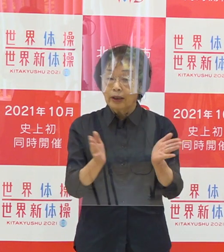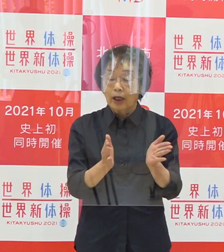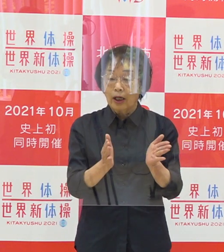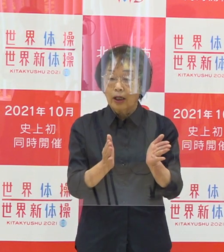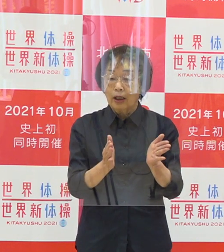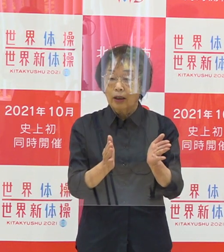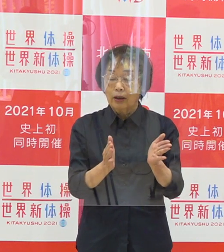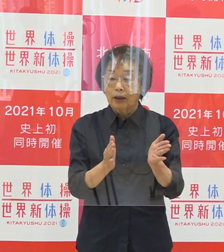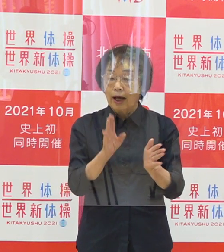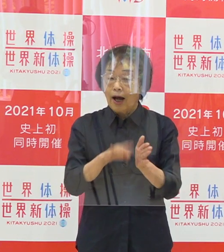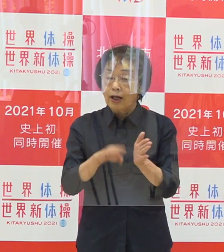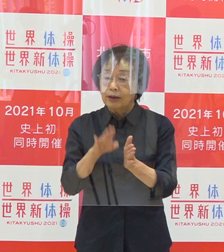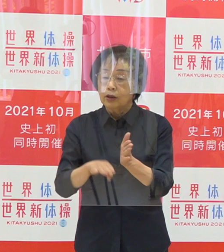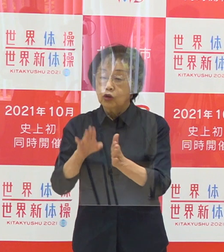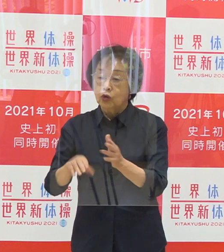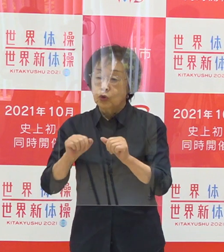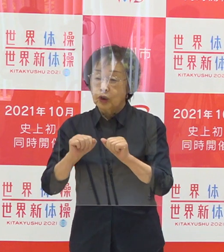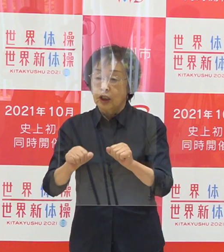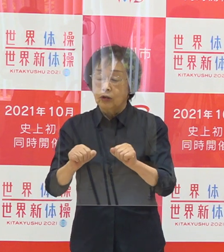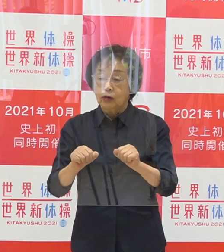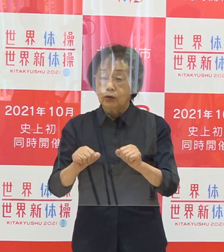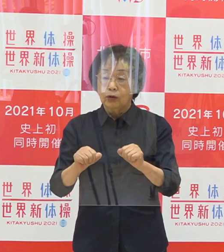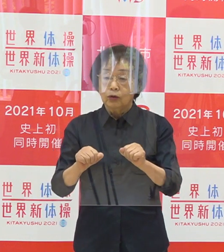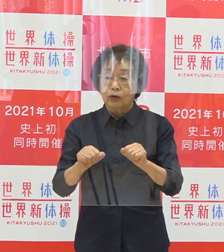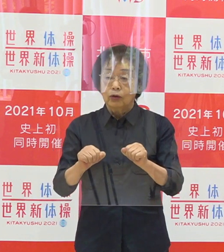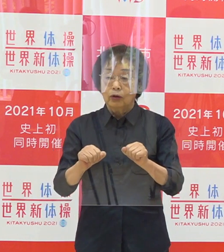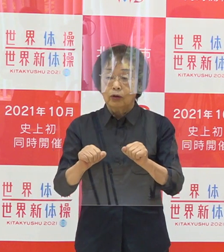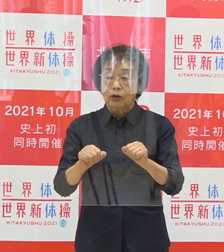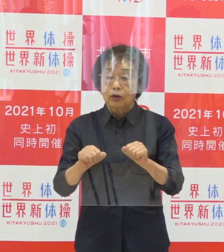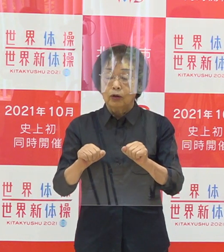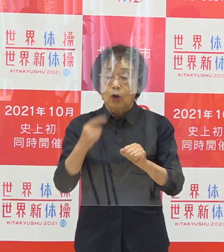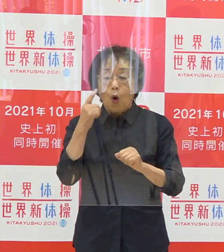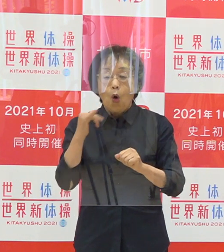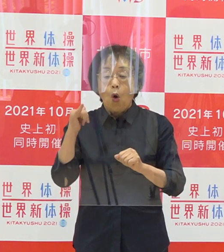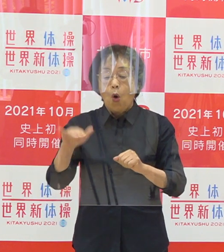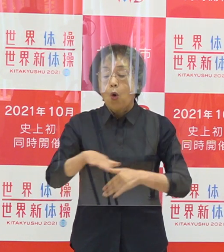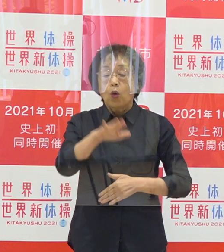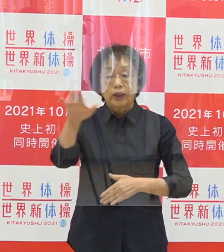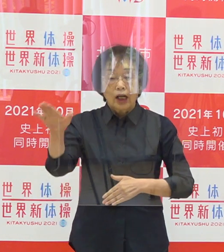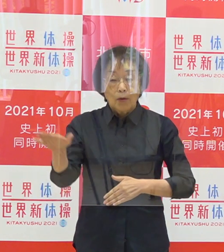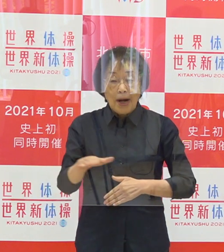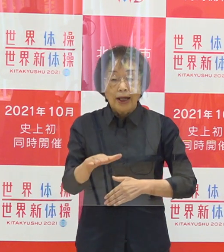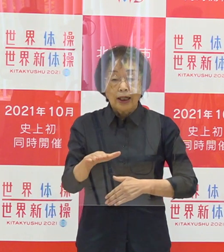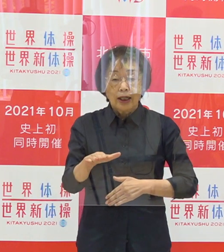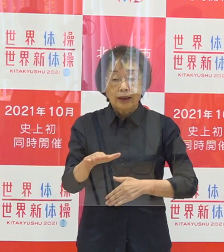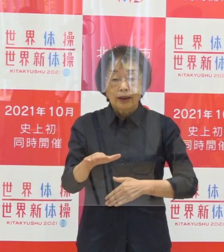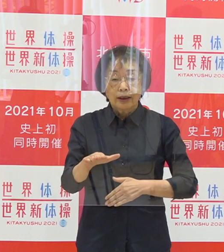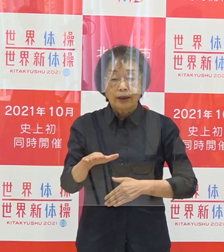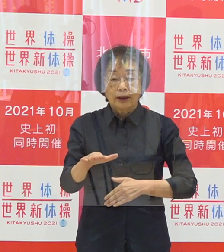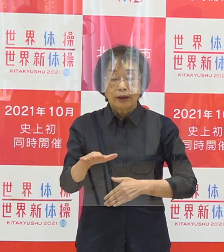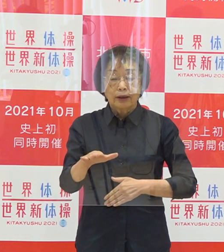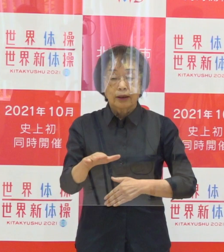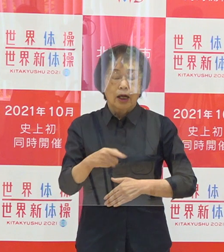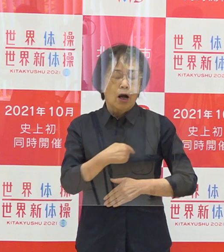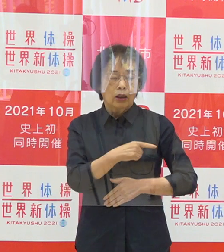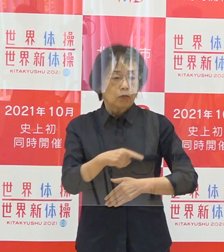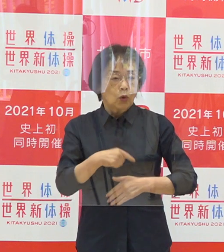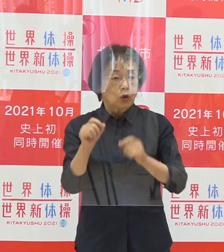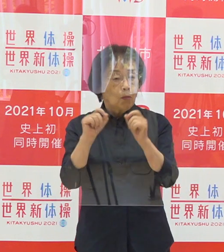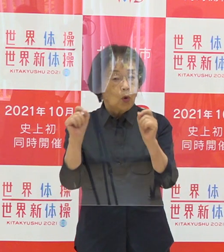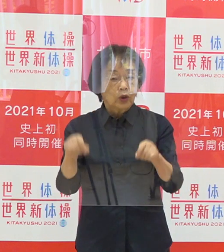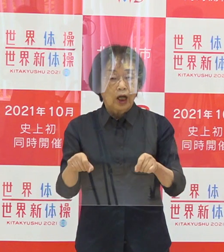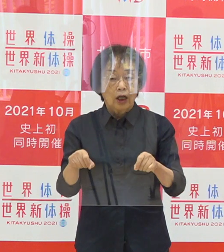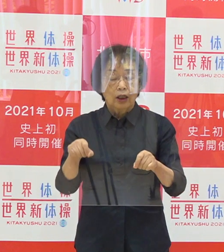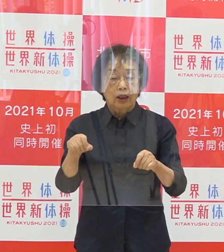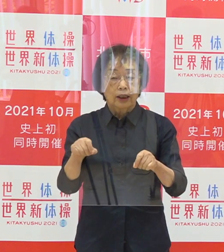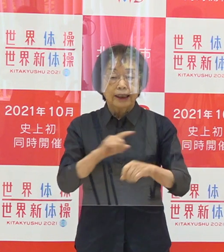で、今なっていますけれども、その点で保護者の方々からたくさん陳情が出されているようです。主な